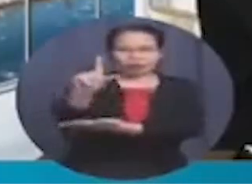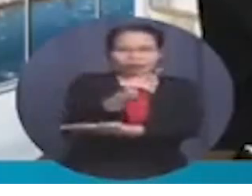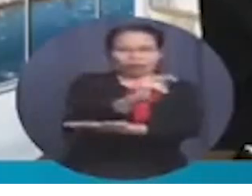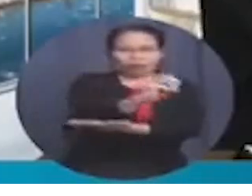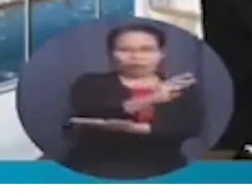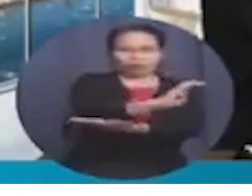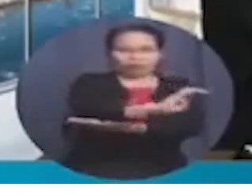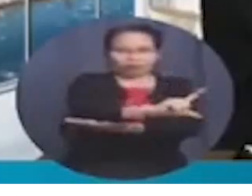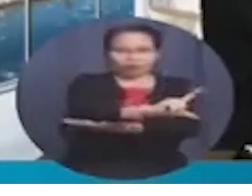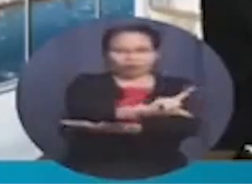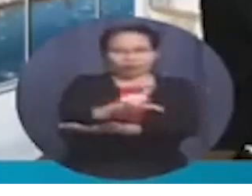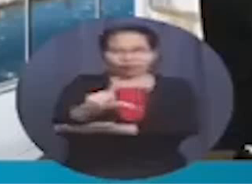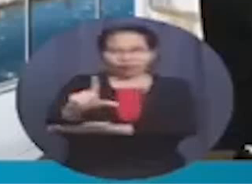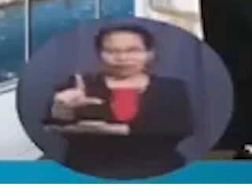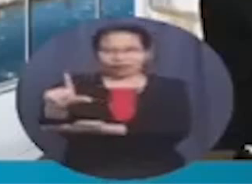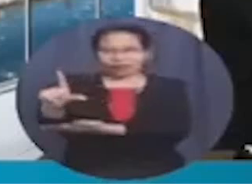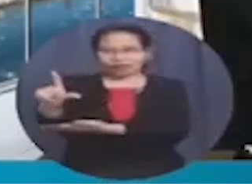Noel,